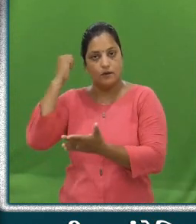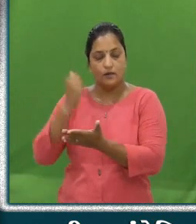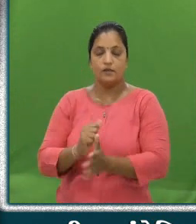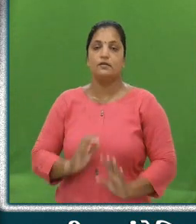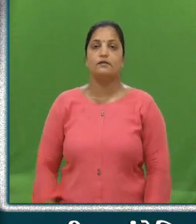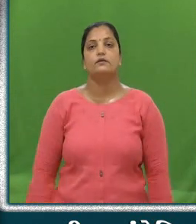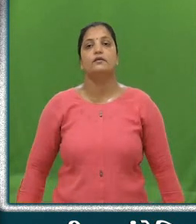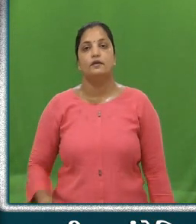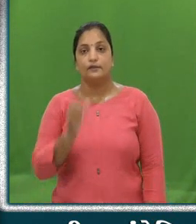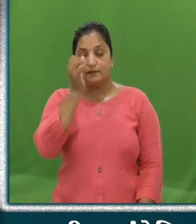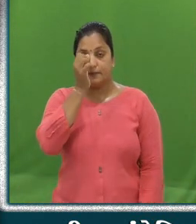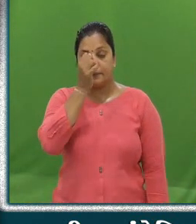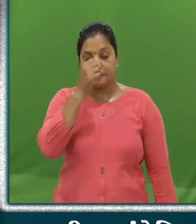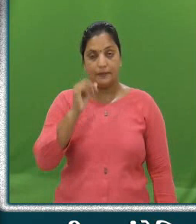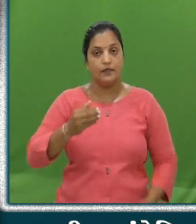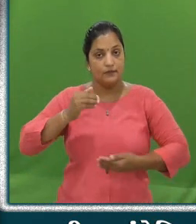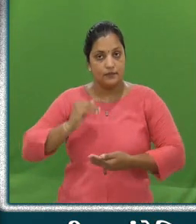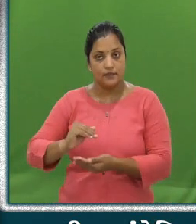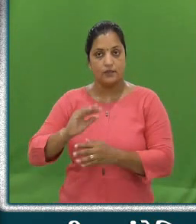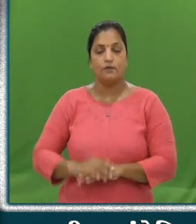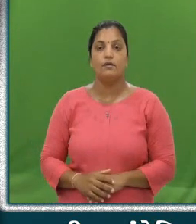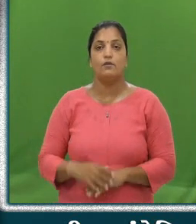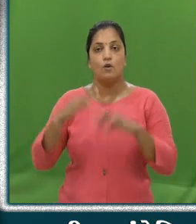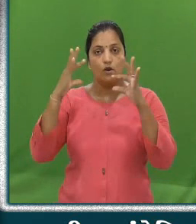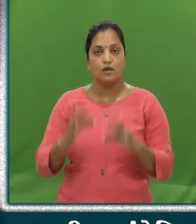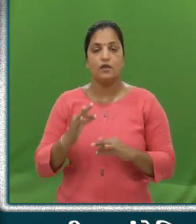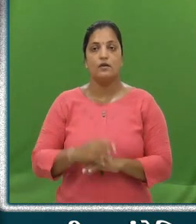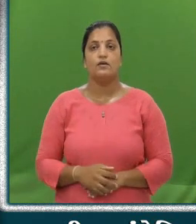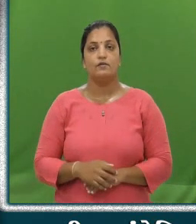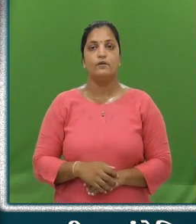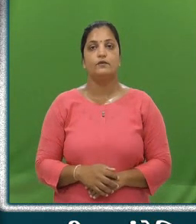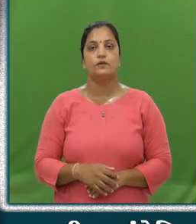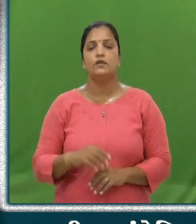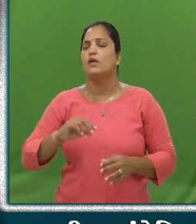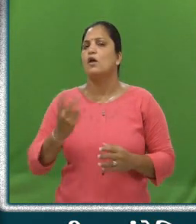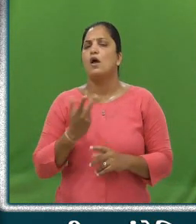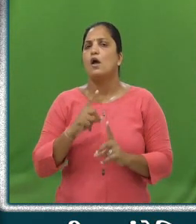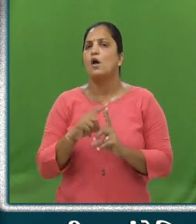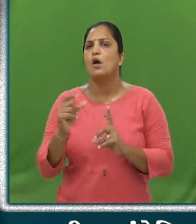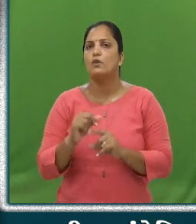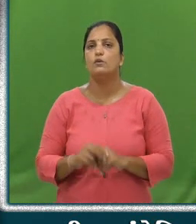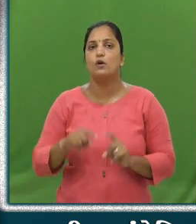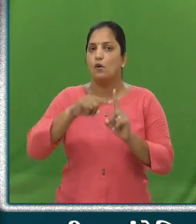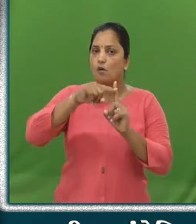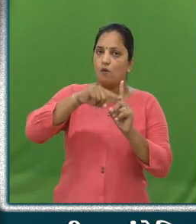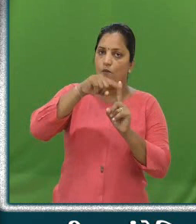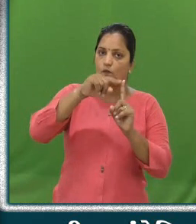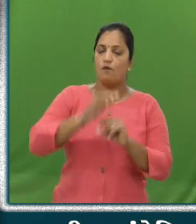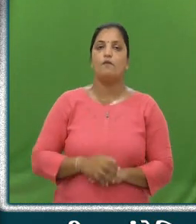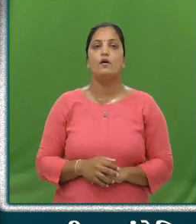થતી હોય છે એટલે આ સંતતિ જે નક્કી કરવાની વાત આવે છે તેની અંદર શું થાય છે કે તાપમાન જે